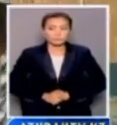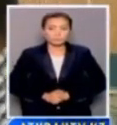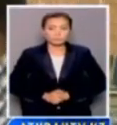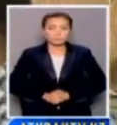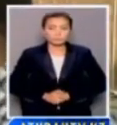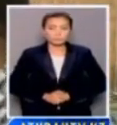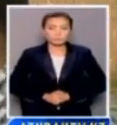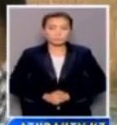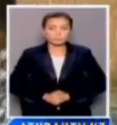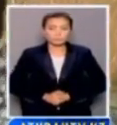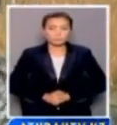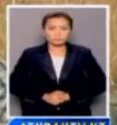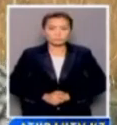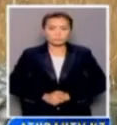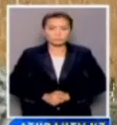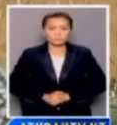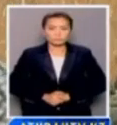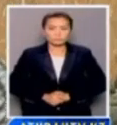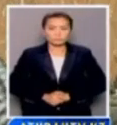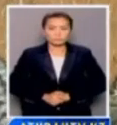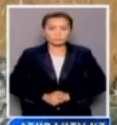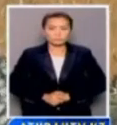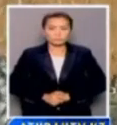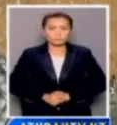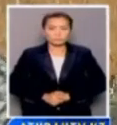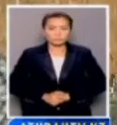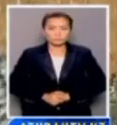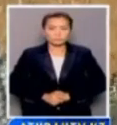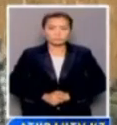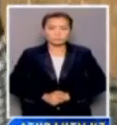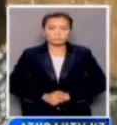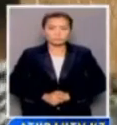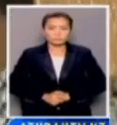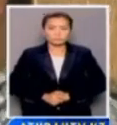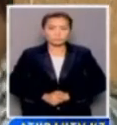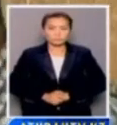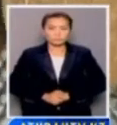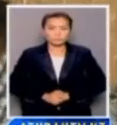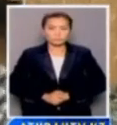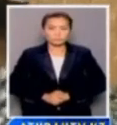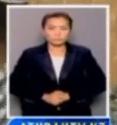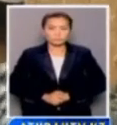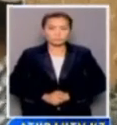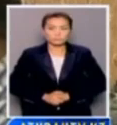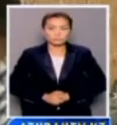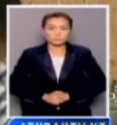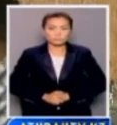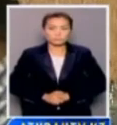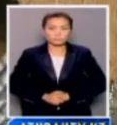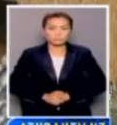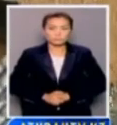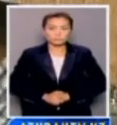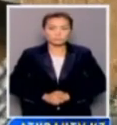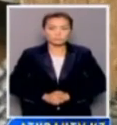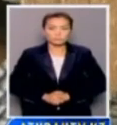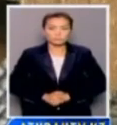тамақ ішіп болмайды ма? Жоқ, клиенттер бастырып кіріп кетті жалпы. Біз сабой беріп отырмыз. Қазір 5-6 адам кіріп кетті, қоймай. 5-6